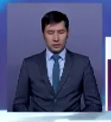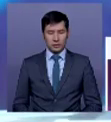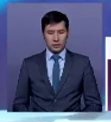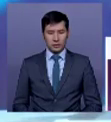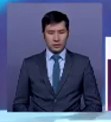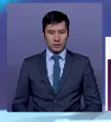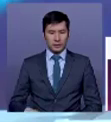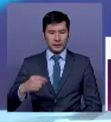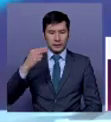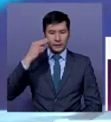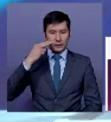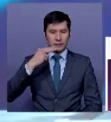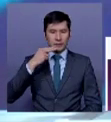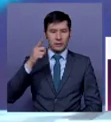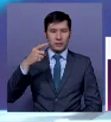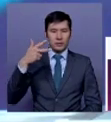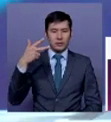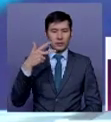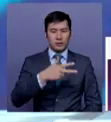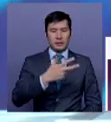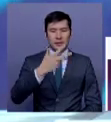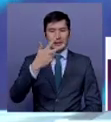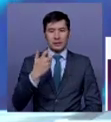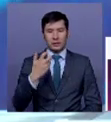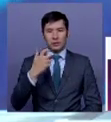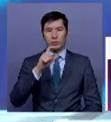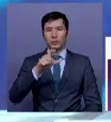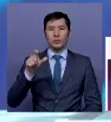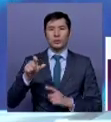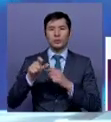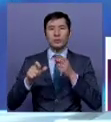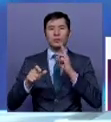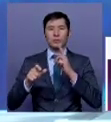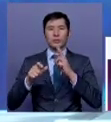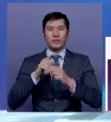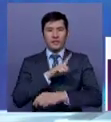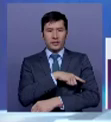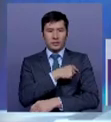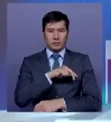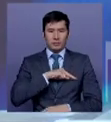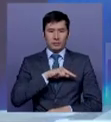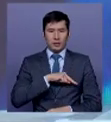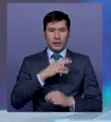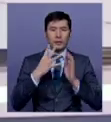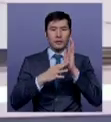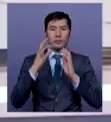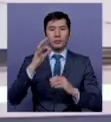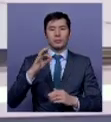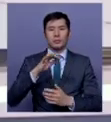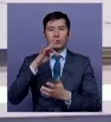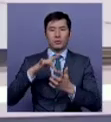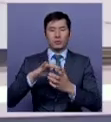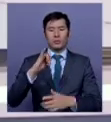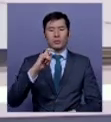Қытайда 3387 дәрігер өзіне вирус жұқтырып алды. Оның 90% Ухань қаласынан. Олар коронавирус тарала бастаған тұста